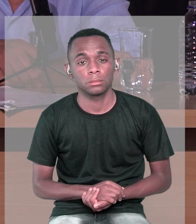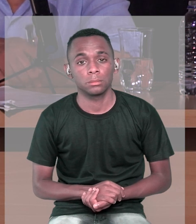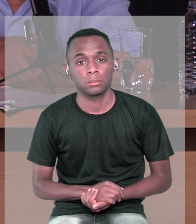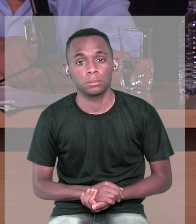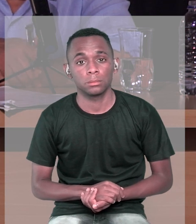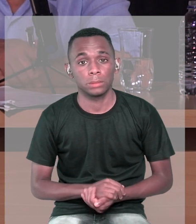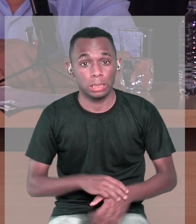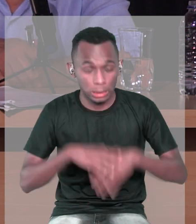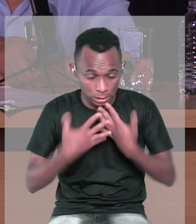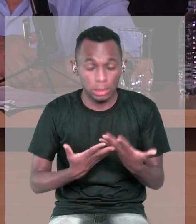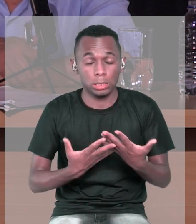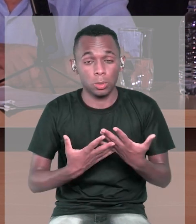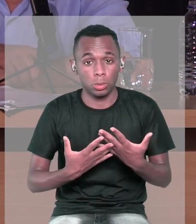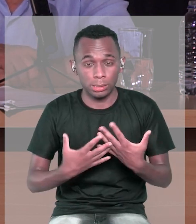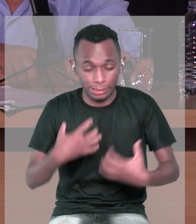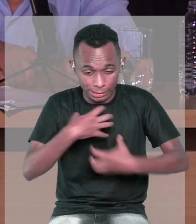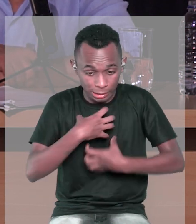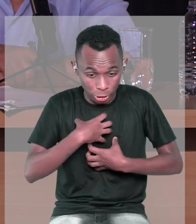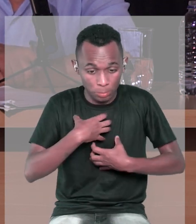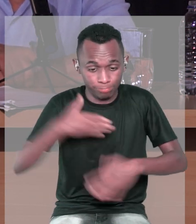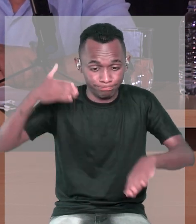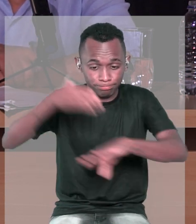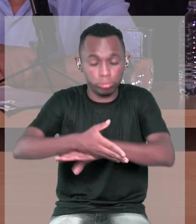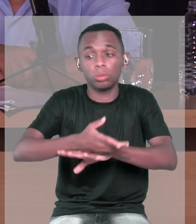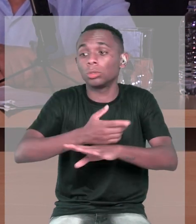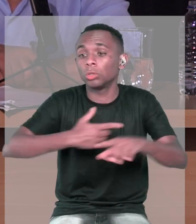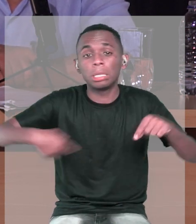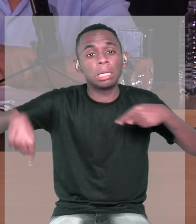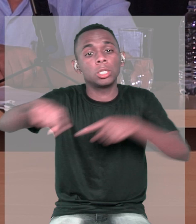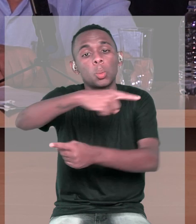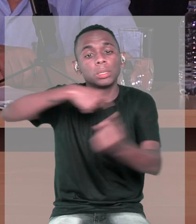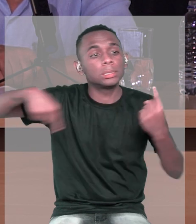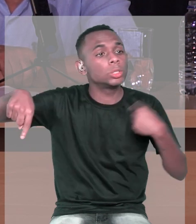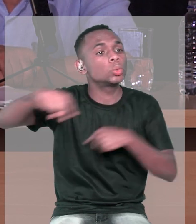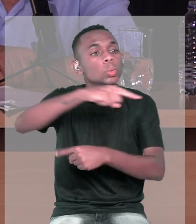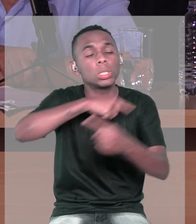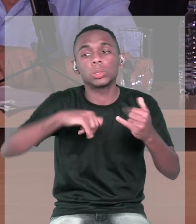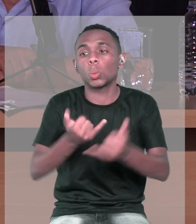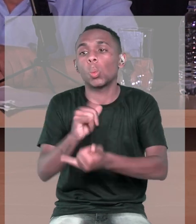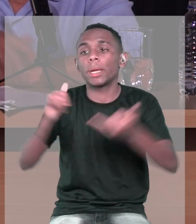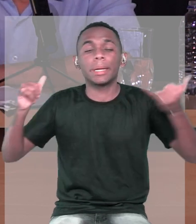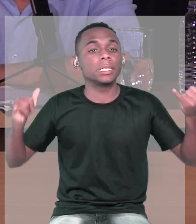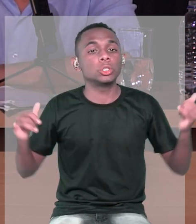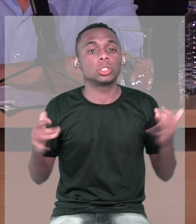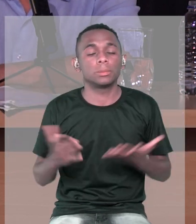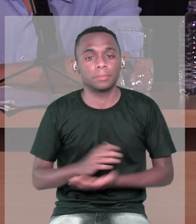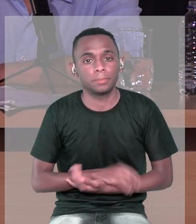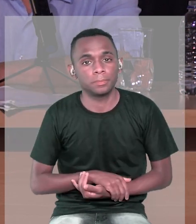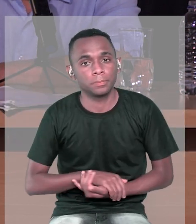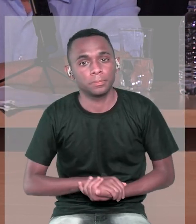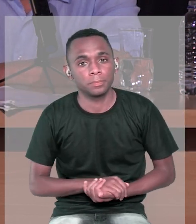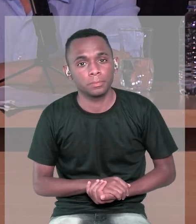energias na habitação, em habitar um espaço, elas se circulam. Existe uma circularidade dessas energias. C'est-à-dire